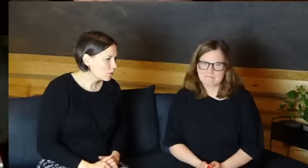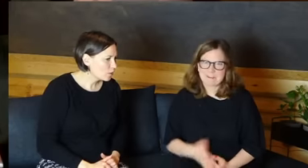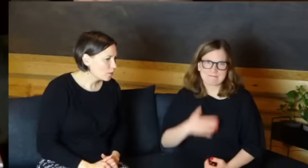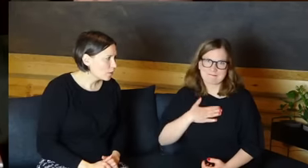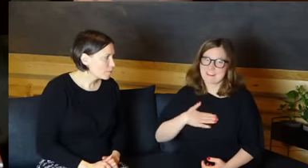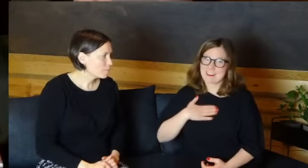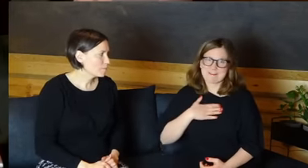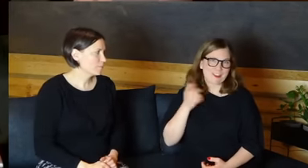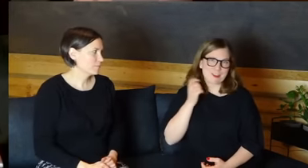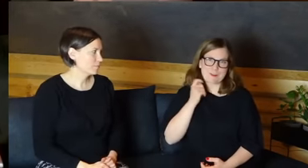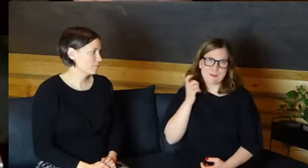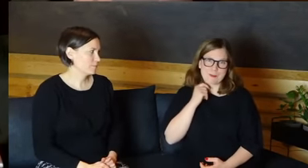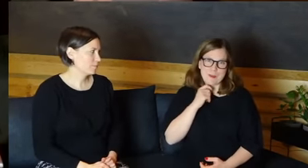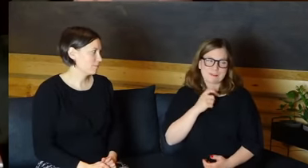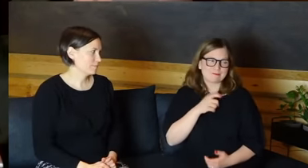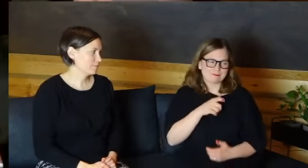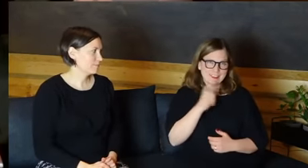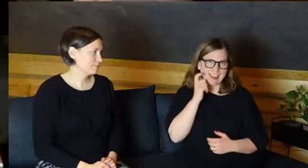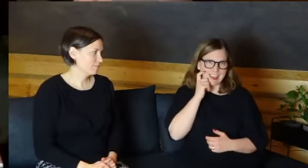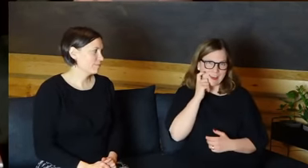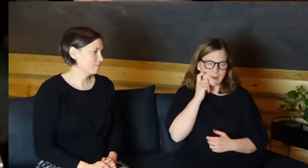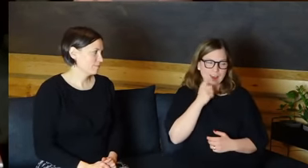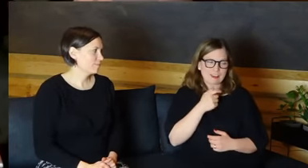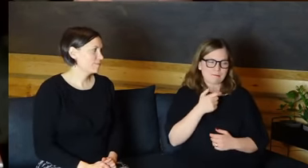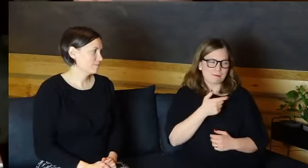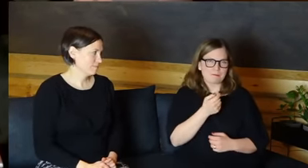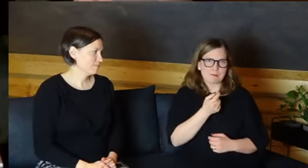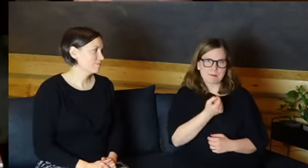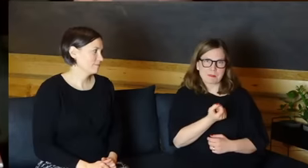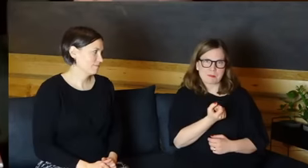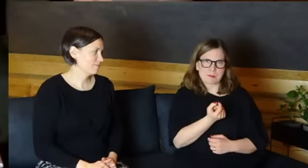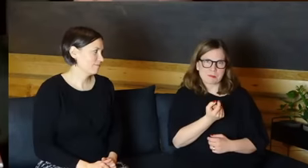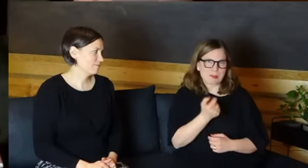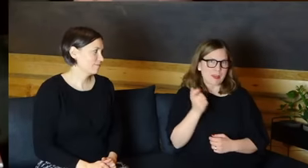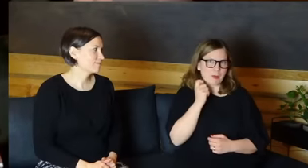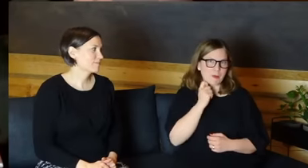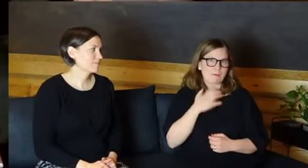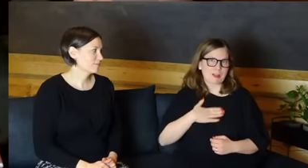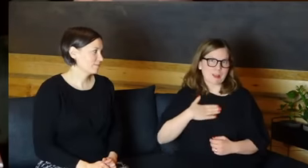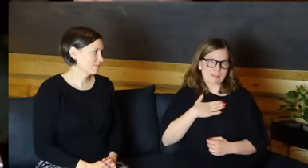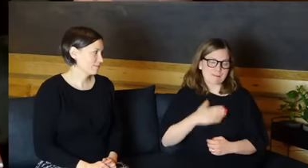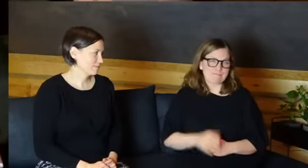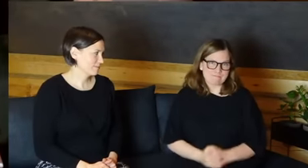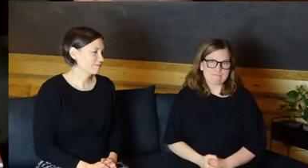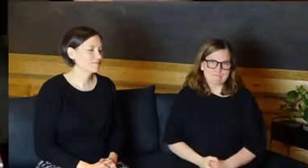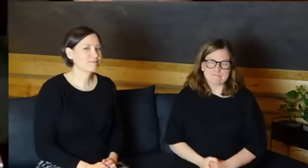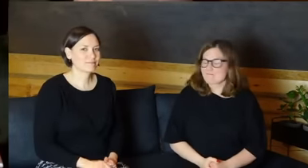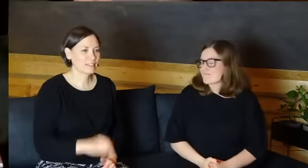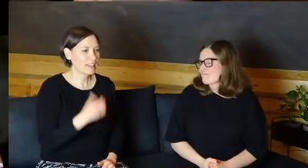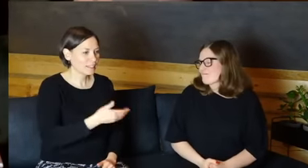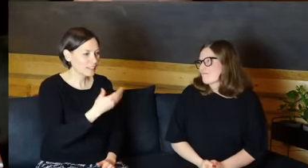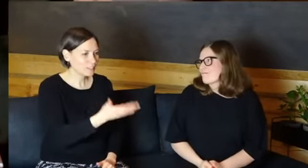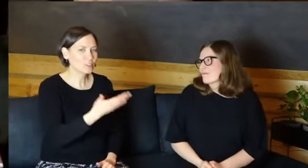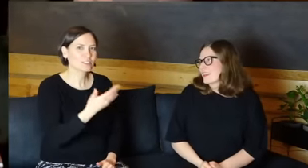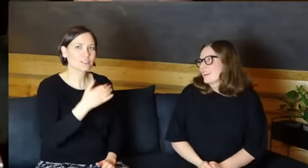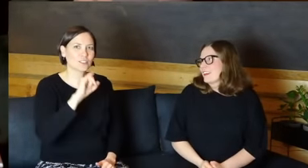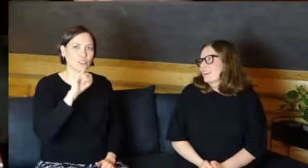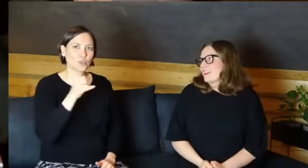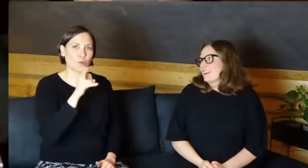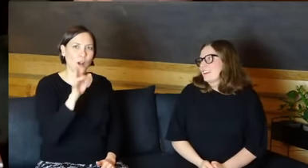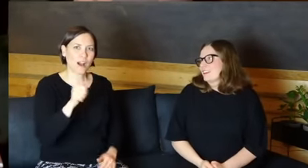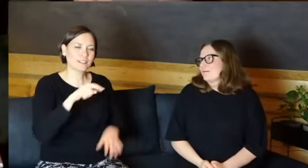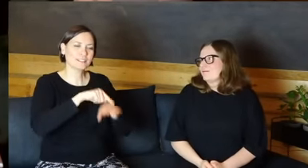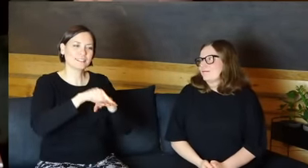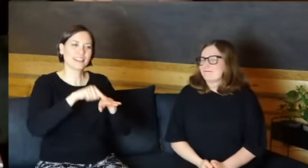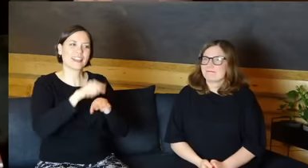perustuksen, niin mikä se on sitten? No niin. Okei, mä ehkä tarvii apua joltain kysymystä. Kiitos Juha sinne Seinäjoelle.